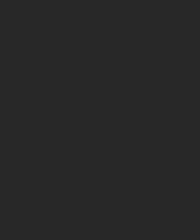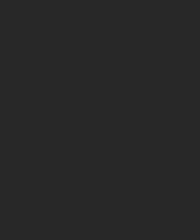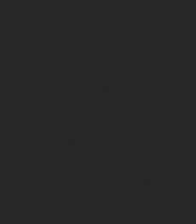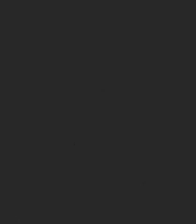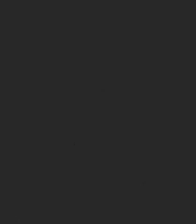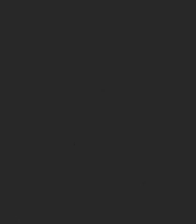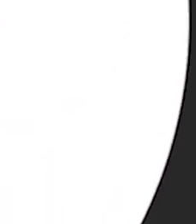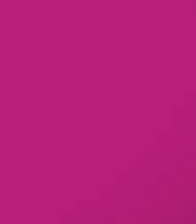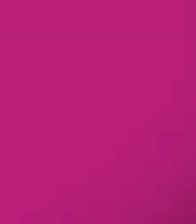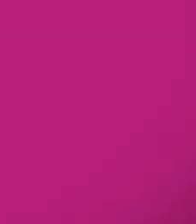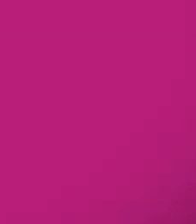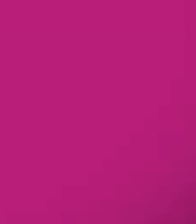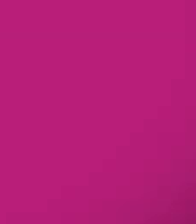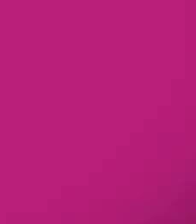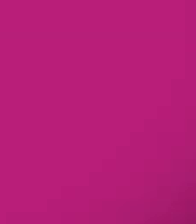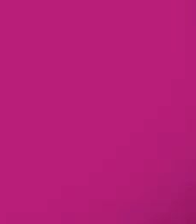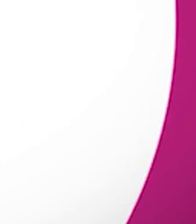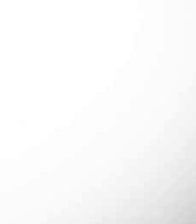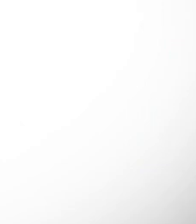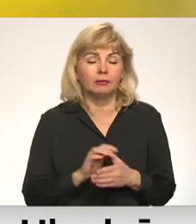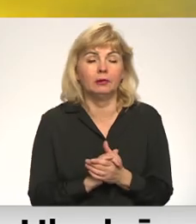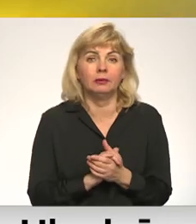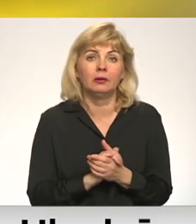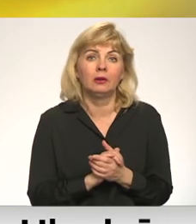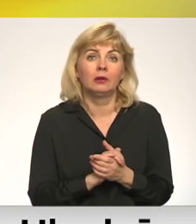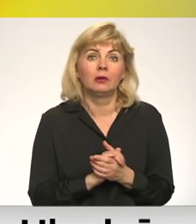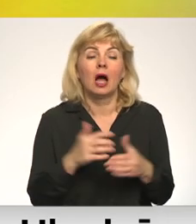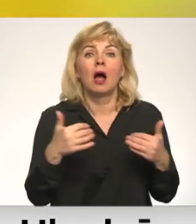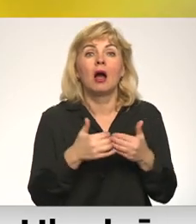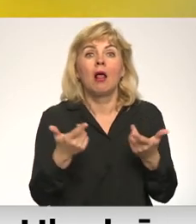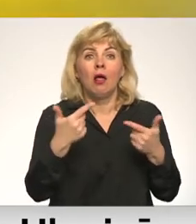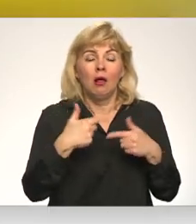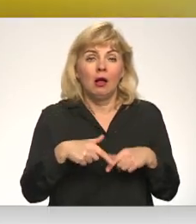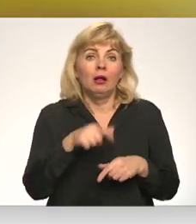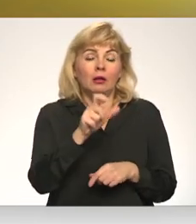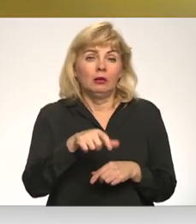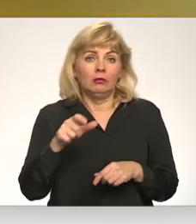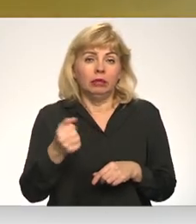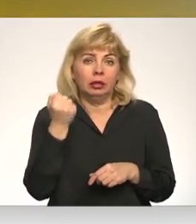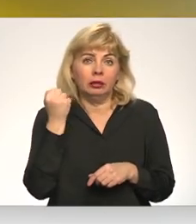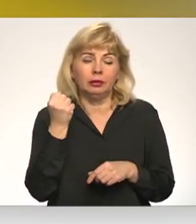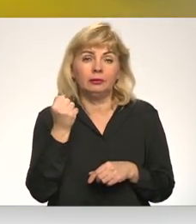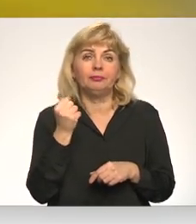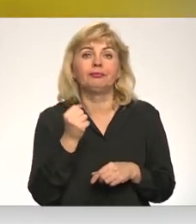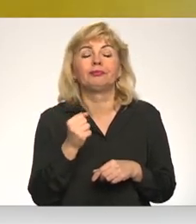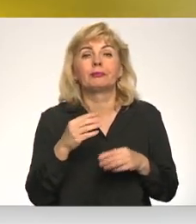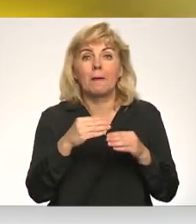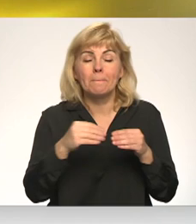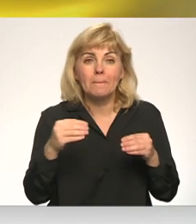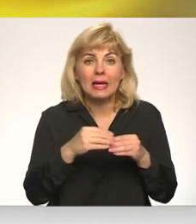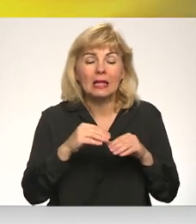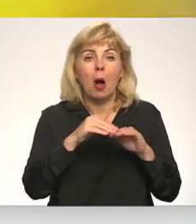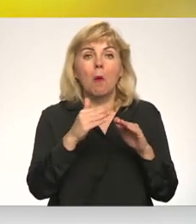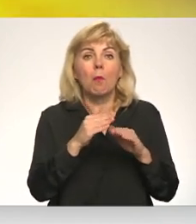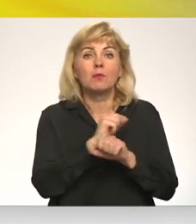Re, viss ēters ir te! Kara laikā cilvēkus apdraud ne tikai lodes un mīnas un bumbu sprādzieni,